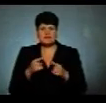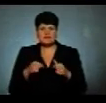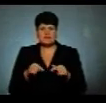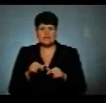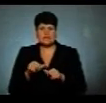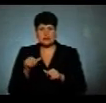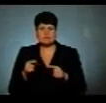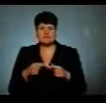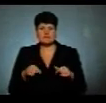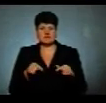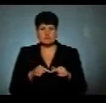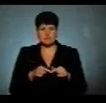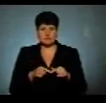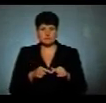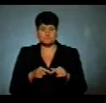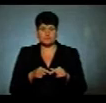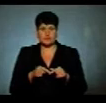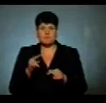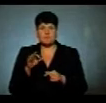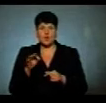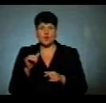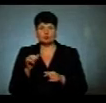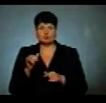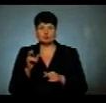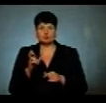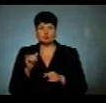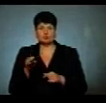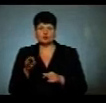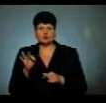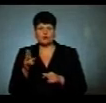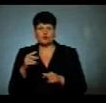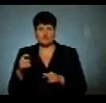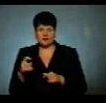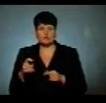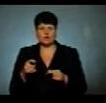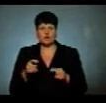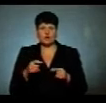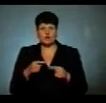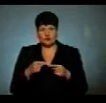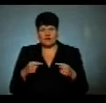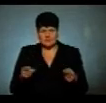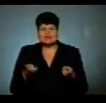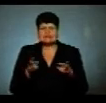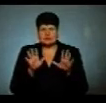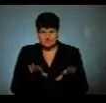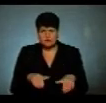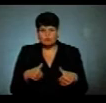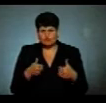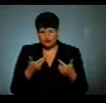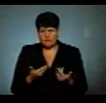відділу побутових товарів. А ми рекомендували, власне, побутові товари залишити для потреб тернополян, бо це те, що може бути